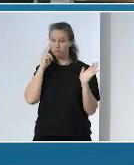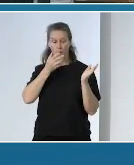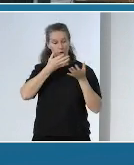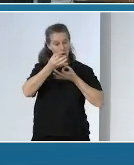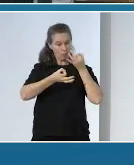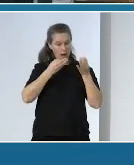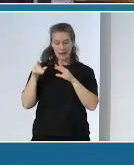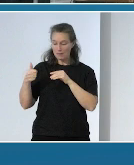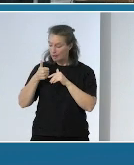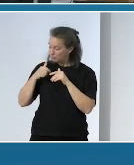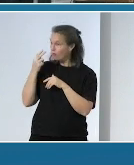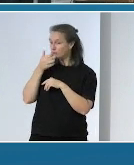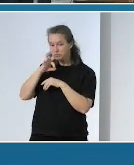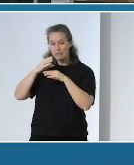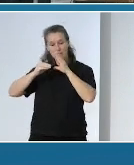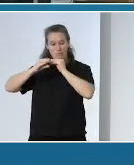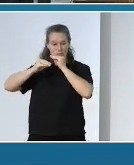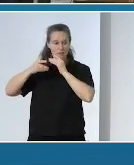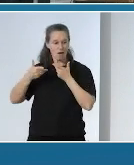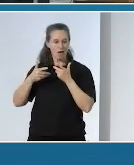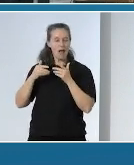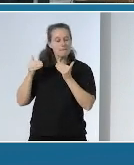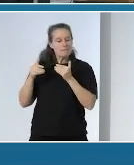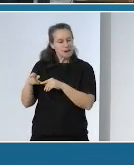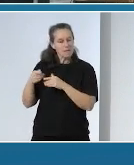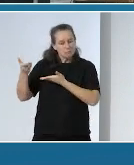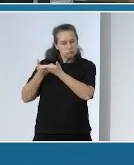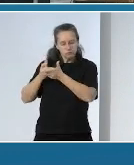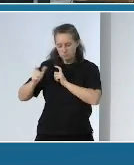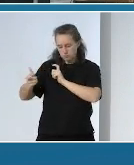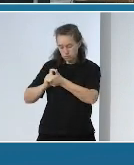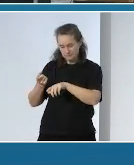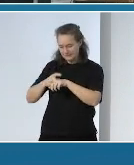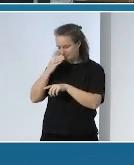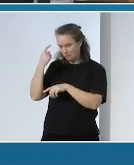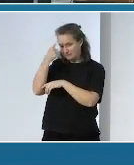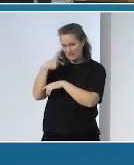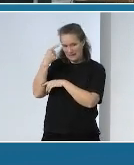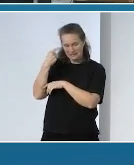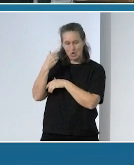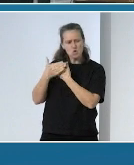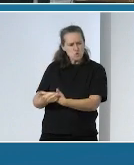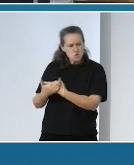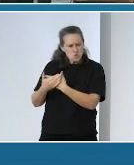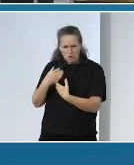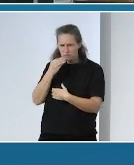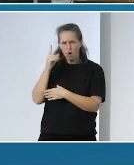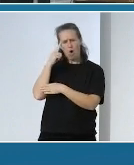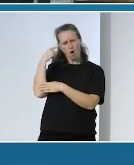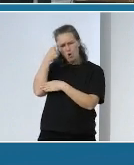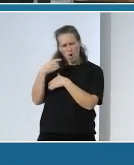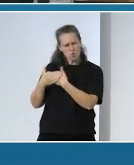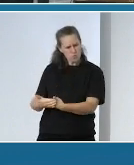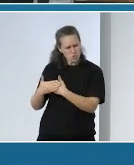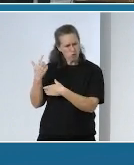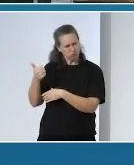Elle babille. Par contre, même si elle est bien dans l'échange, moi je remarque tout de suite que sa tête, elle pèse lourd comme ça. Elle a du mal